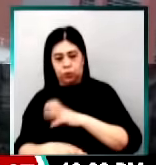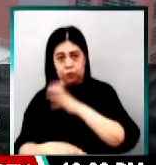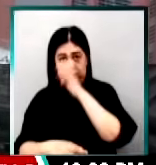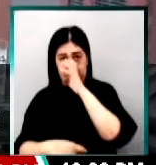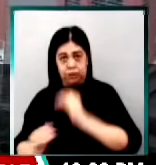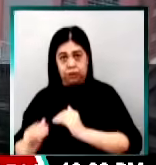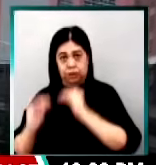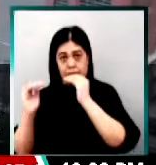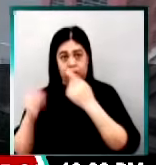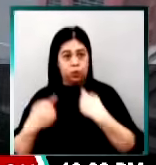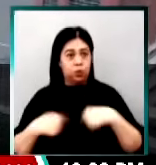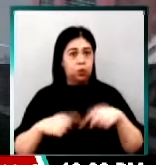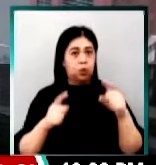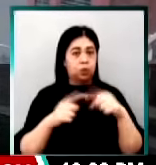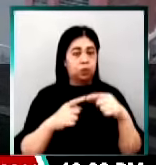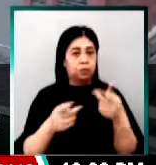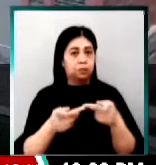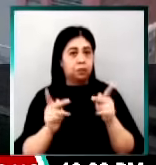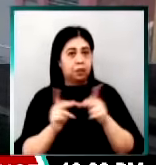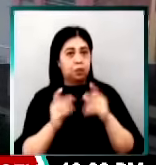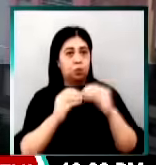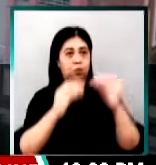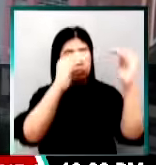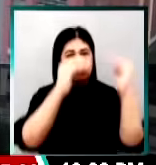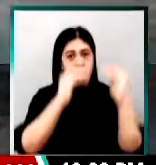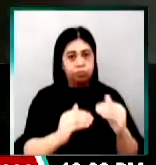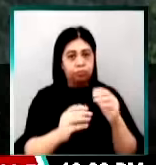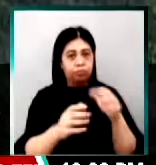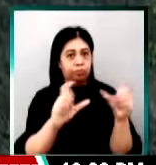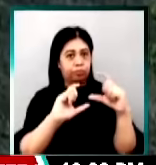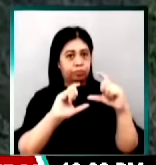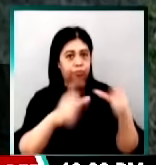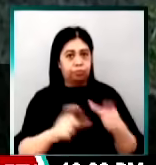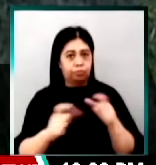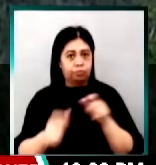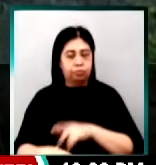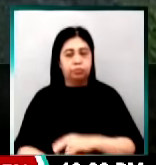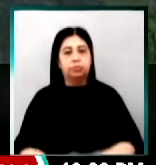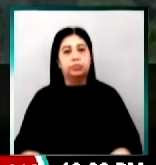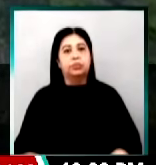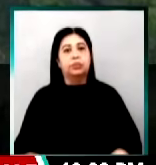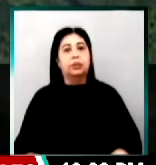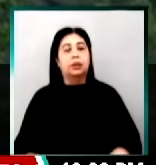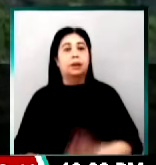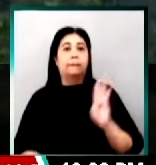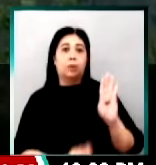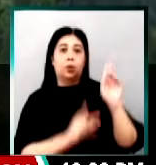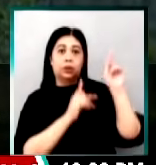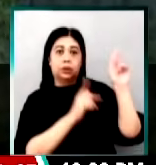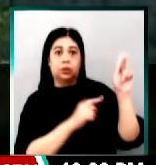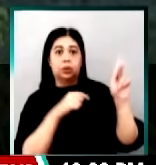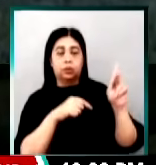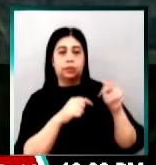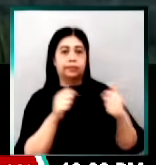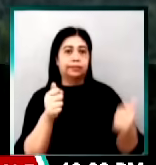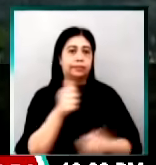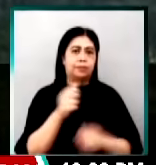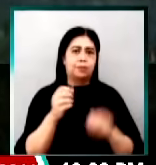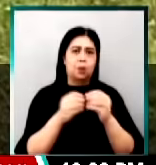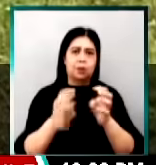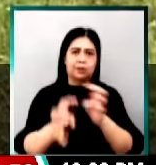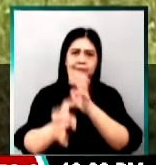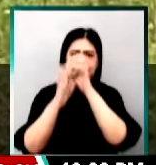papunta sa mga lugar na may mas mababang quarantine classification. Ang Bukidnon naman, isinailalim sa mas mahigpit na